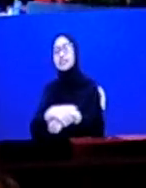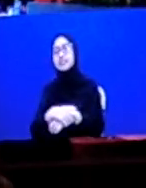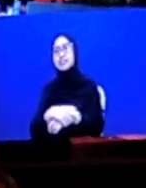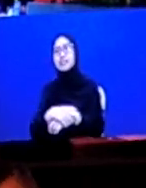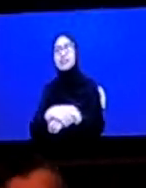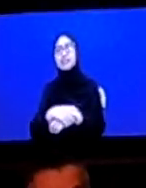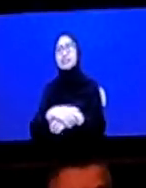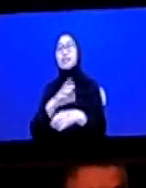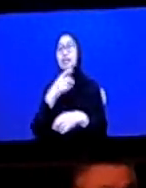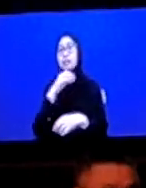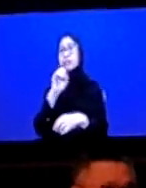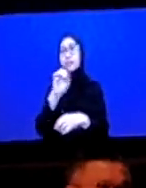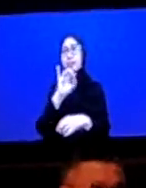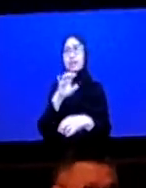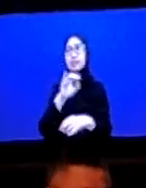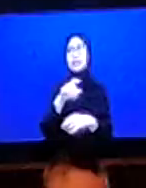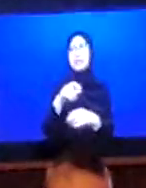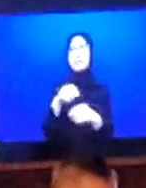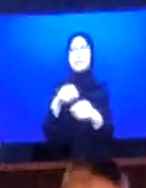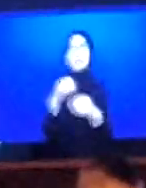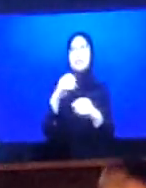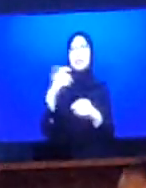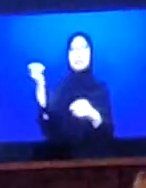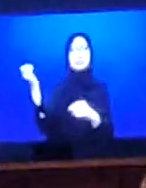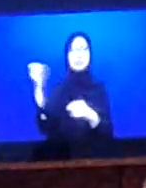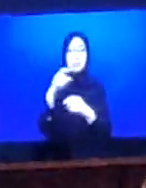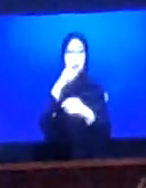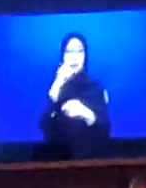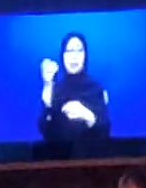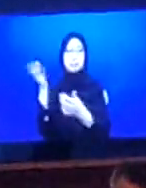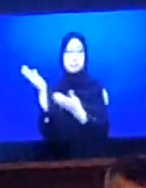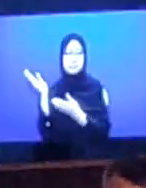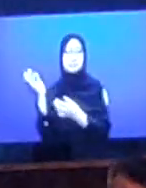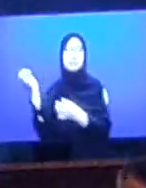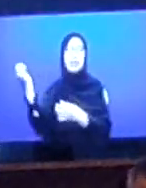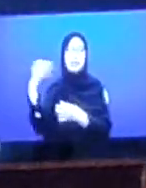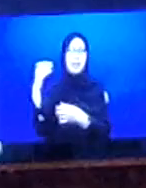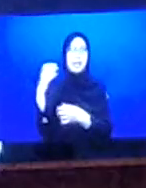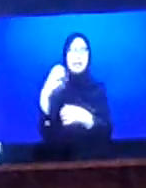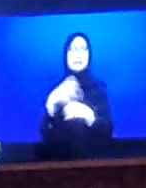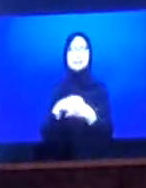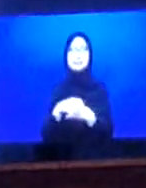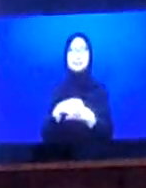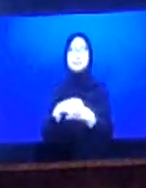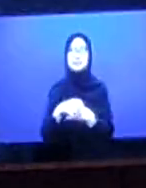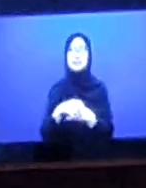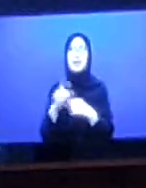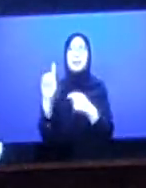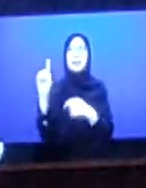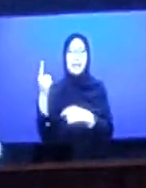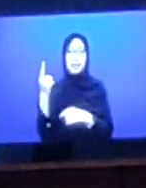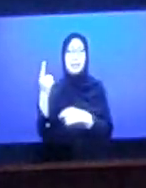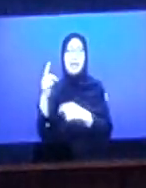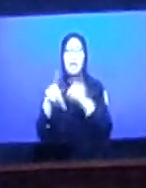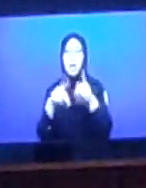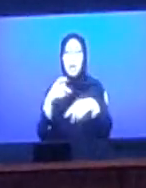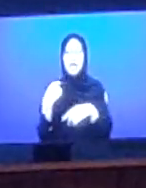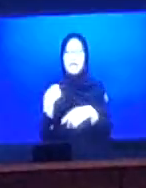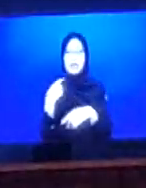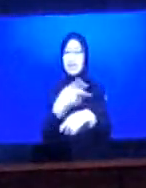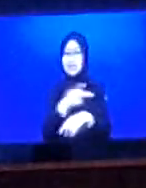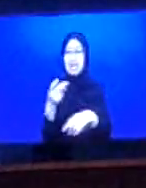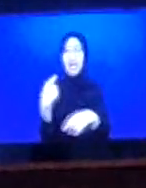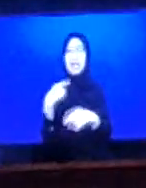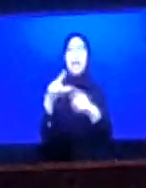Hai menghindari masih apa yang disampaikan Memangnya tanggalnya pertama kalau kita punya mata